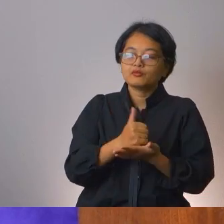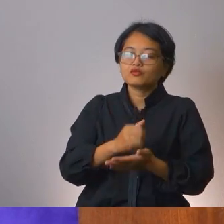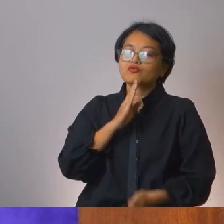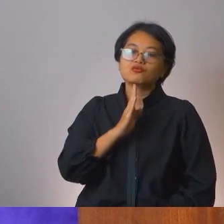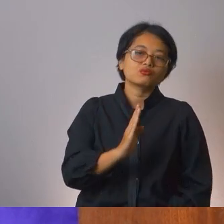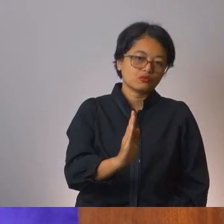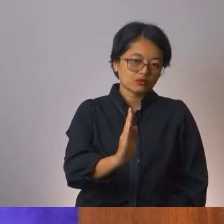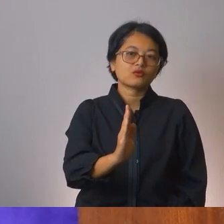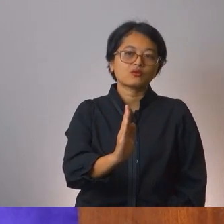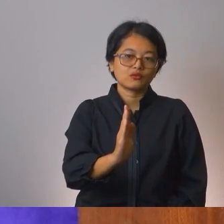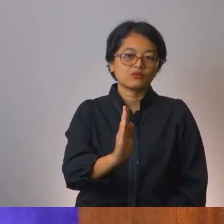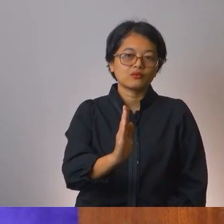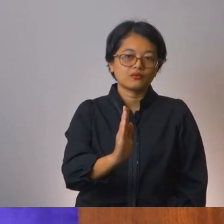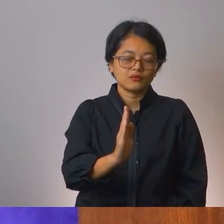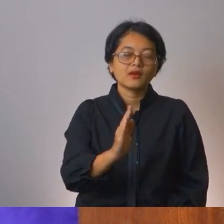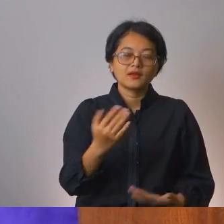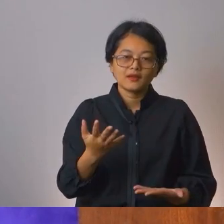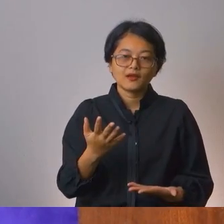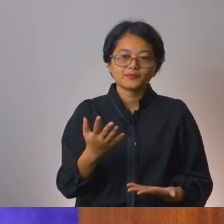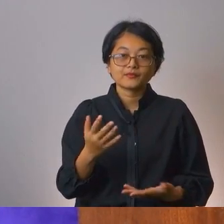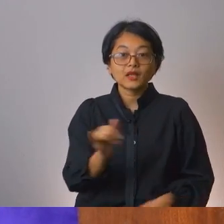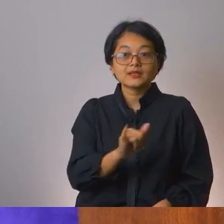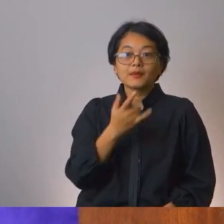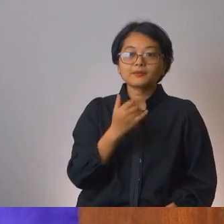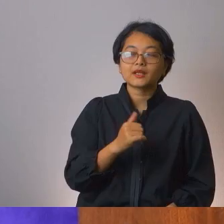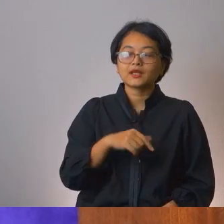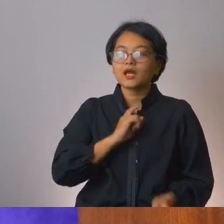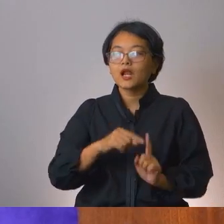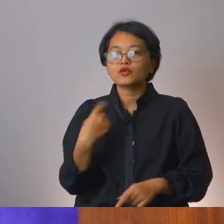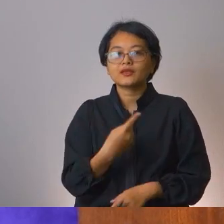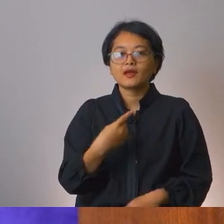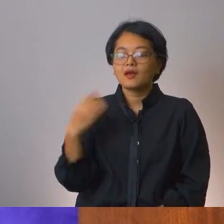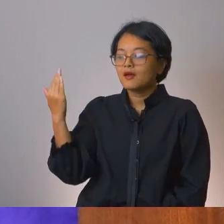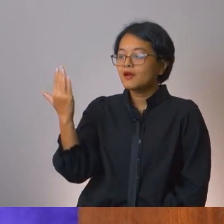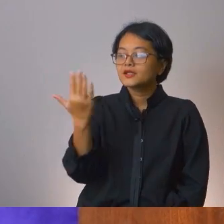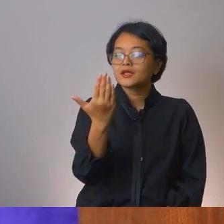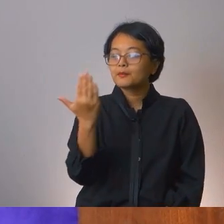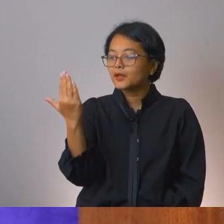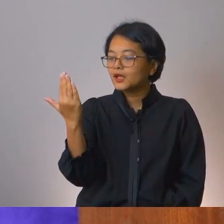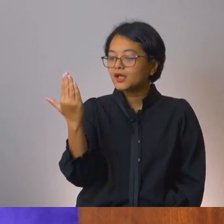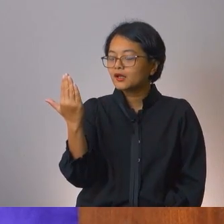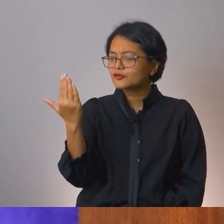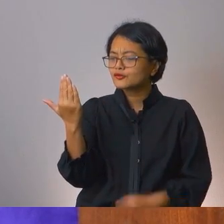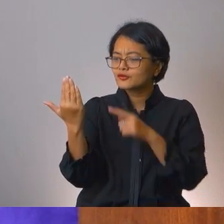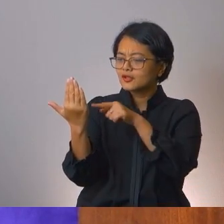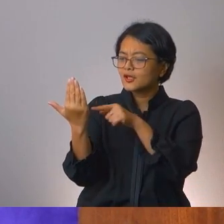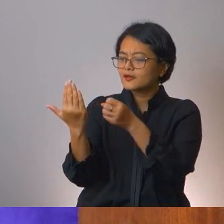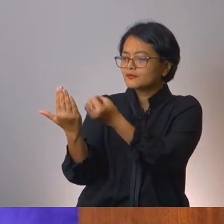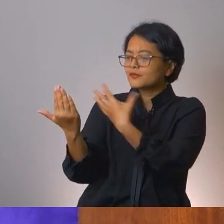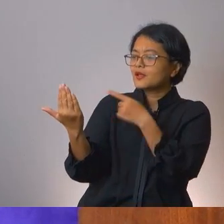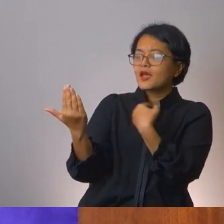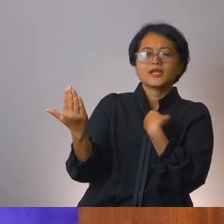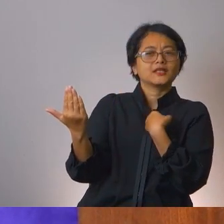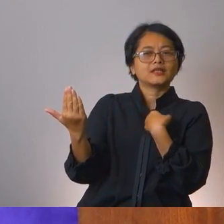marah. Bukankah kalau kita berdiri di hadapan cermin, kemudian cermin itu katakan bahwa kita jelek, gak